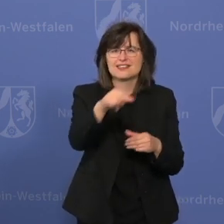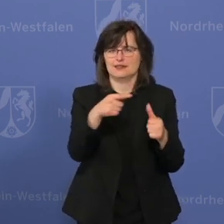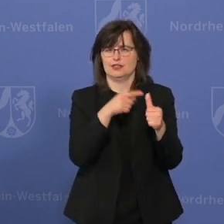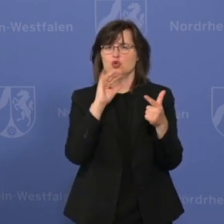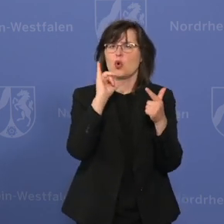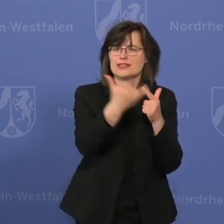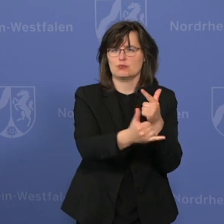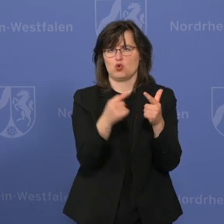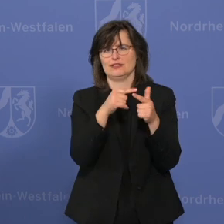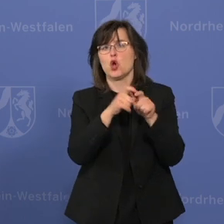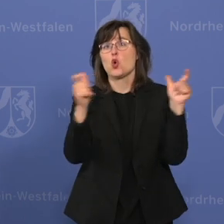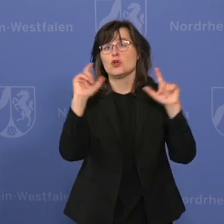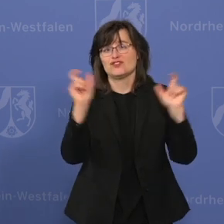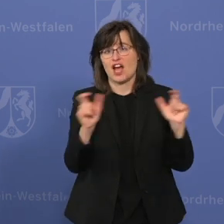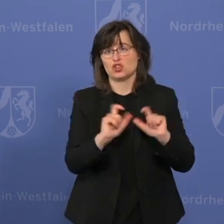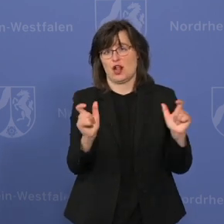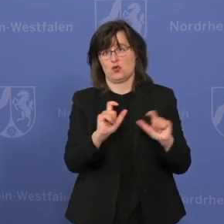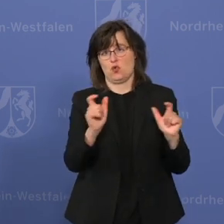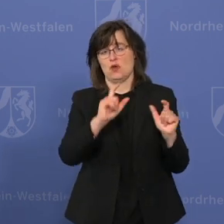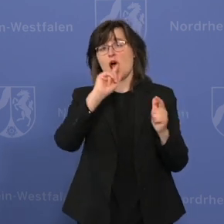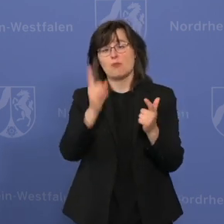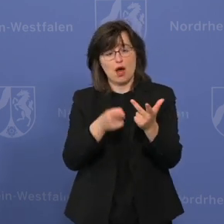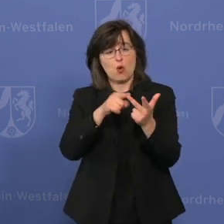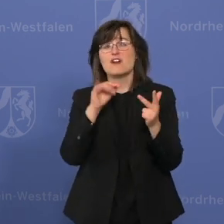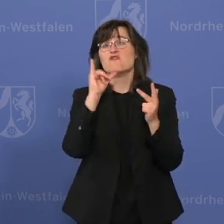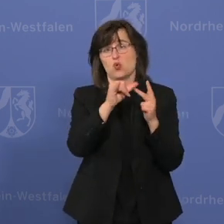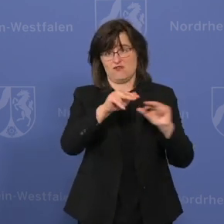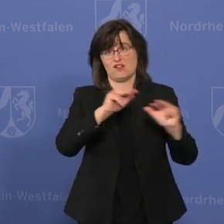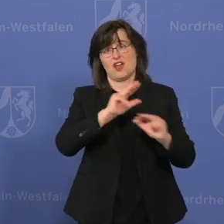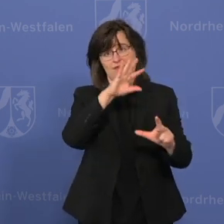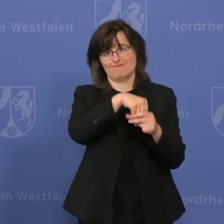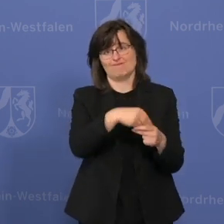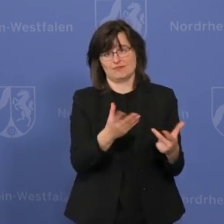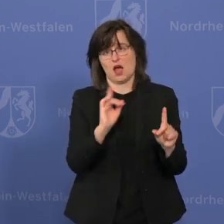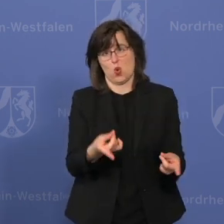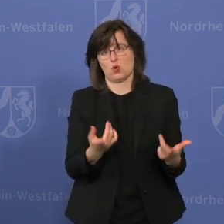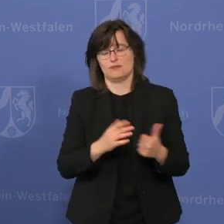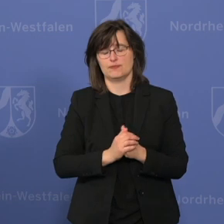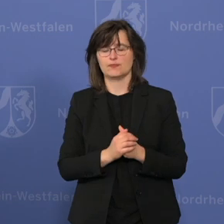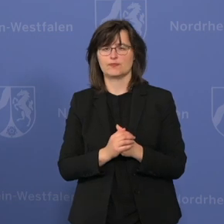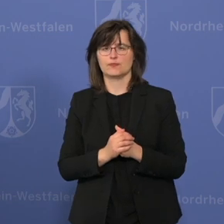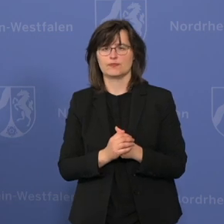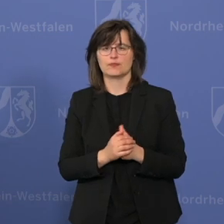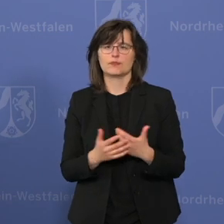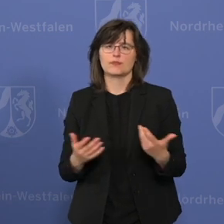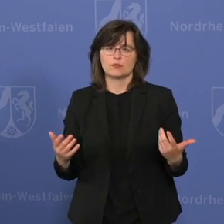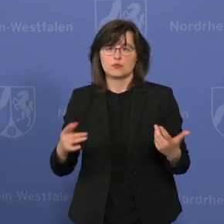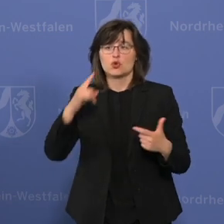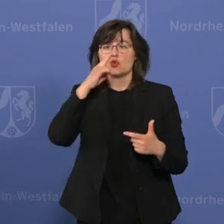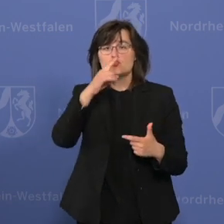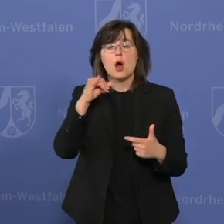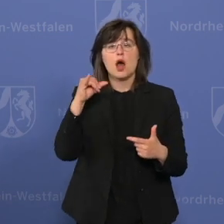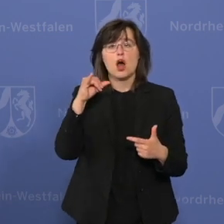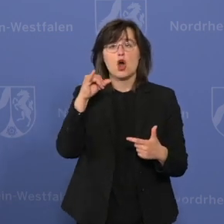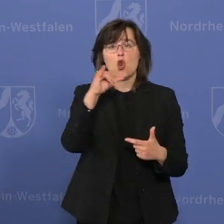Tourismus, Großveranstaltungen, aber wir sehen es auch für den Flugverkehr. Und die Tatsache, dass nicht nur die Lufthansa, sondern